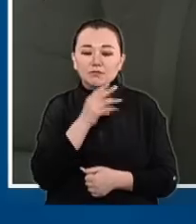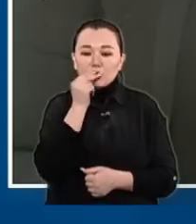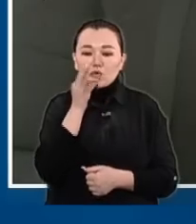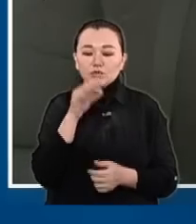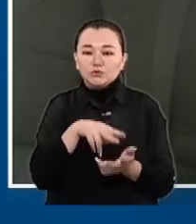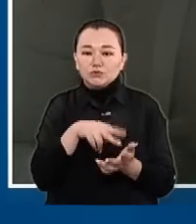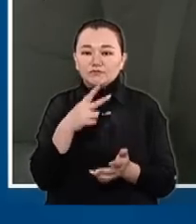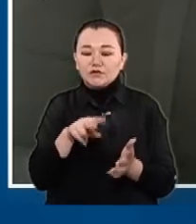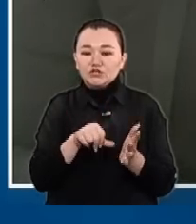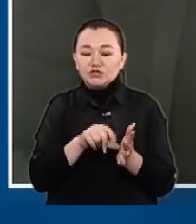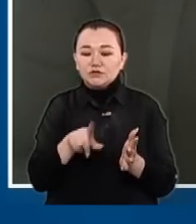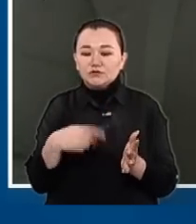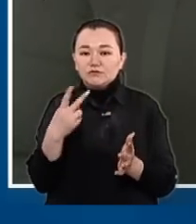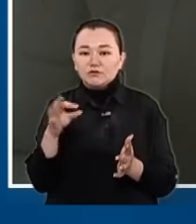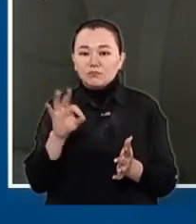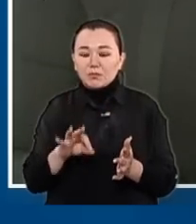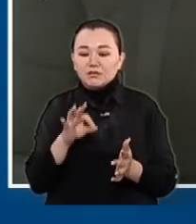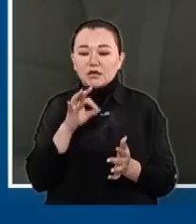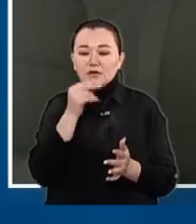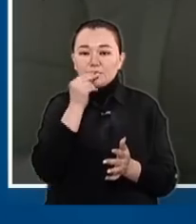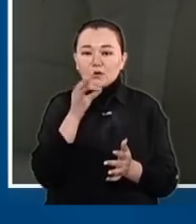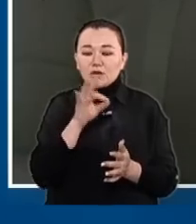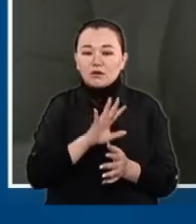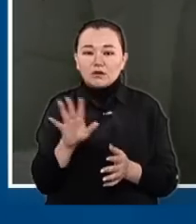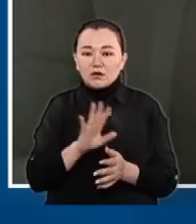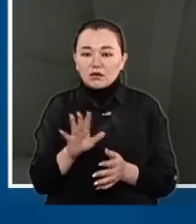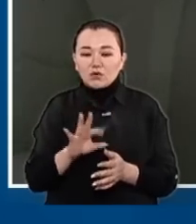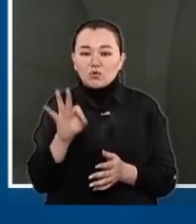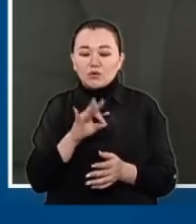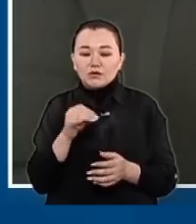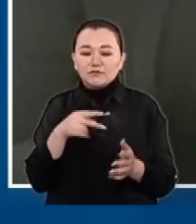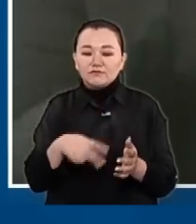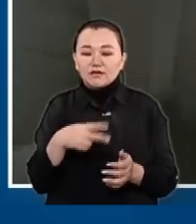бағасы 26,2%-ға, азық-түлік емес тауарлардың құны